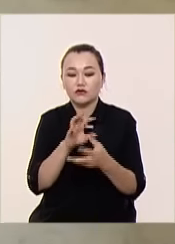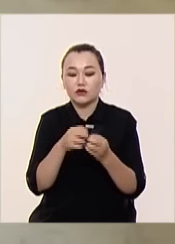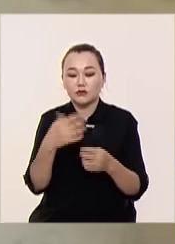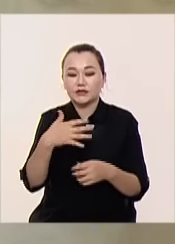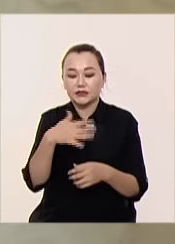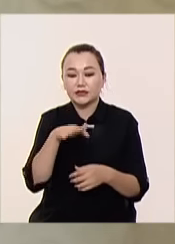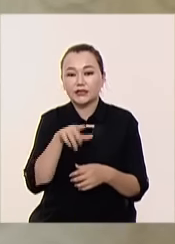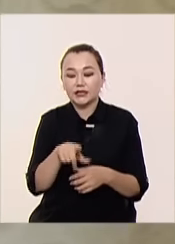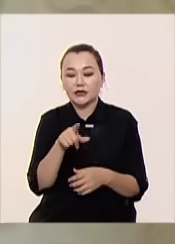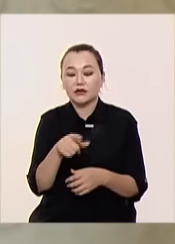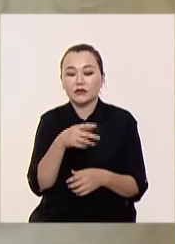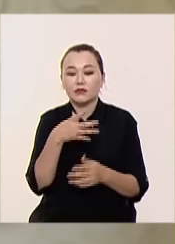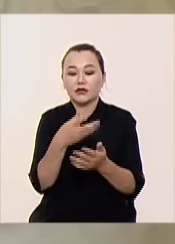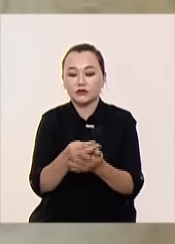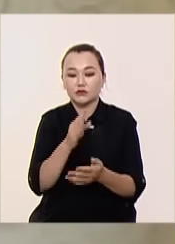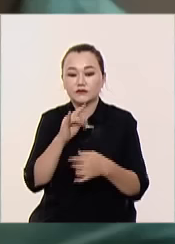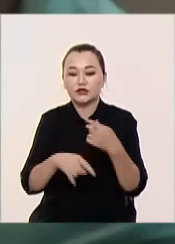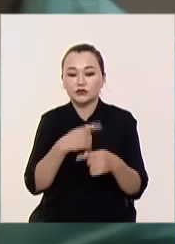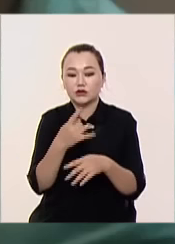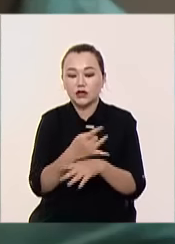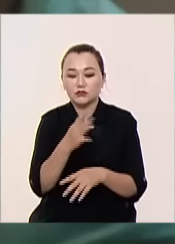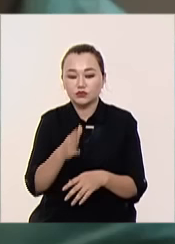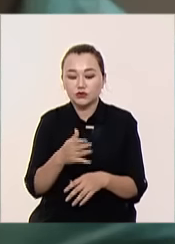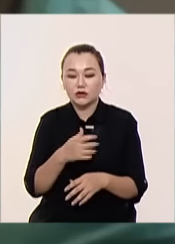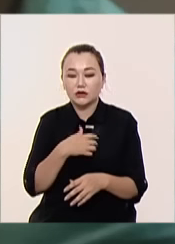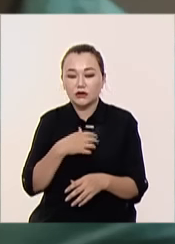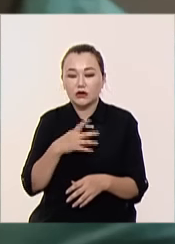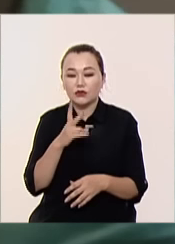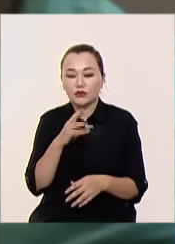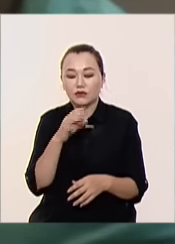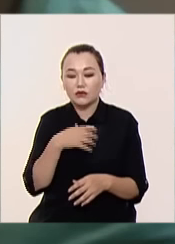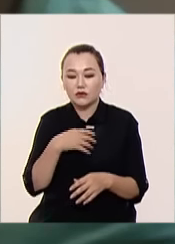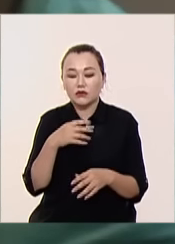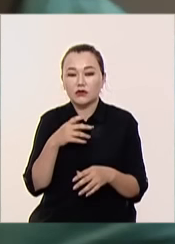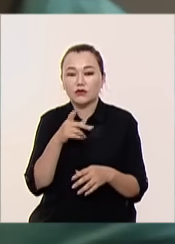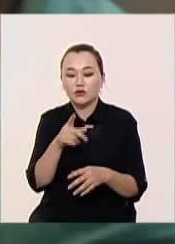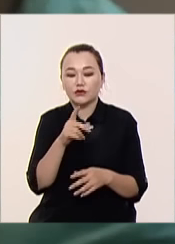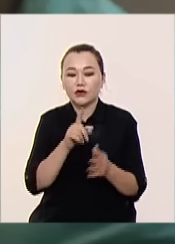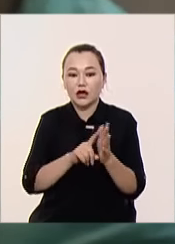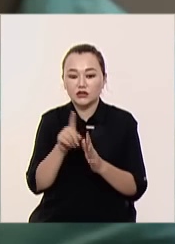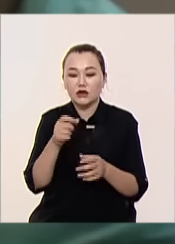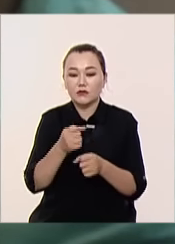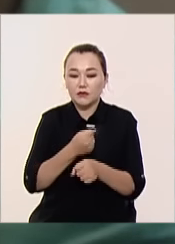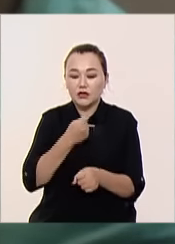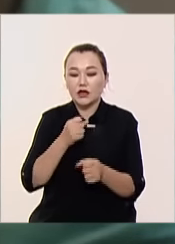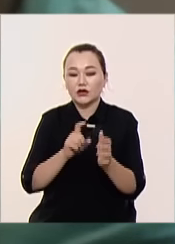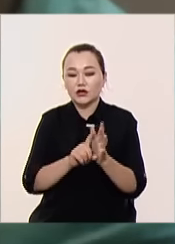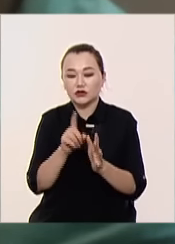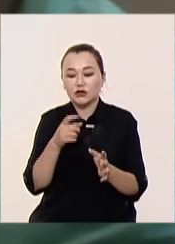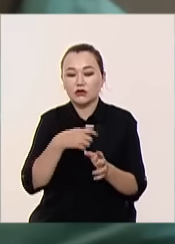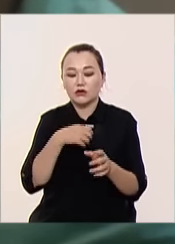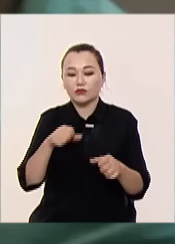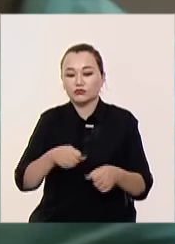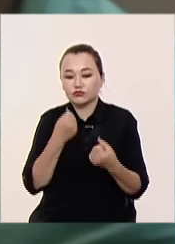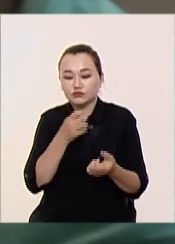50 тенге. И она расплатится в следующий раз. Но она стала возмущаться, била, пинала. По больной ноге